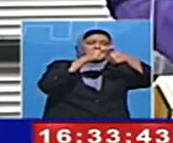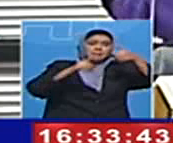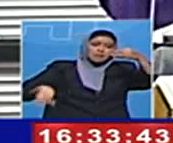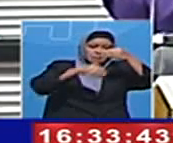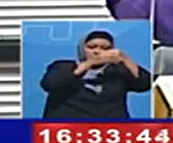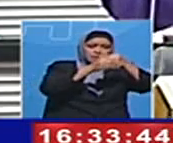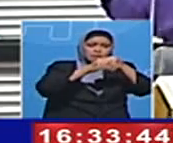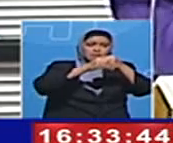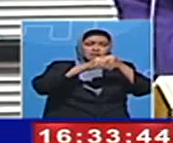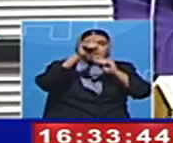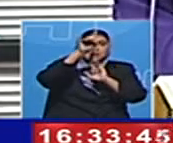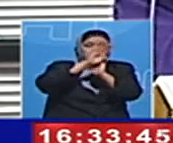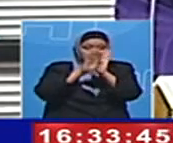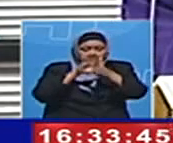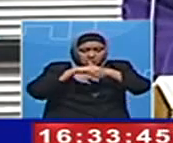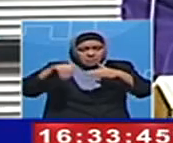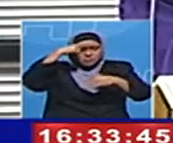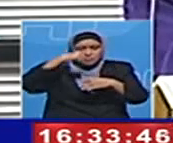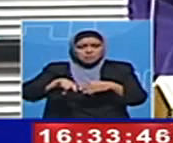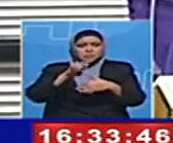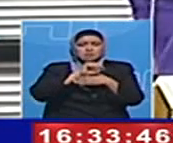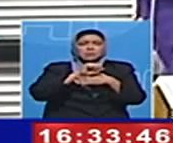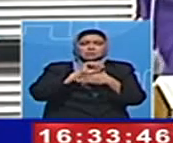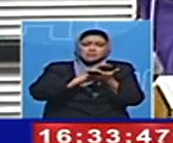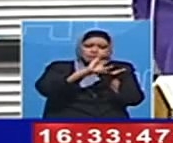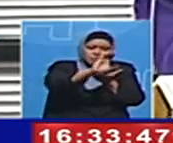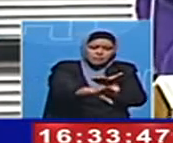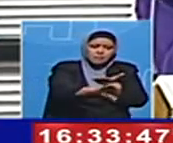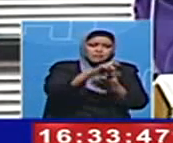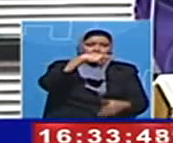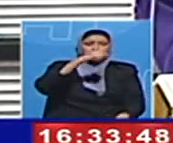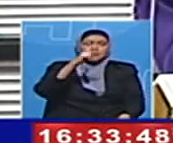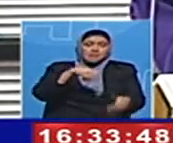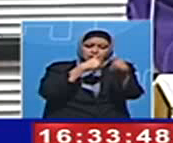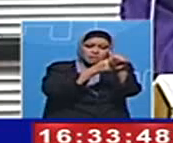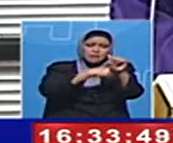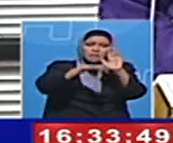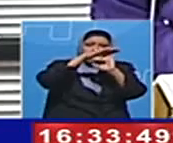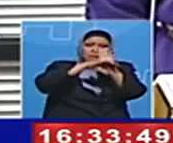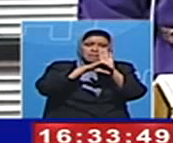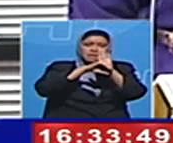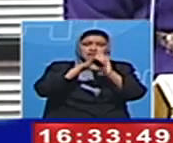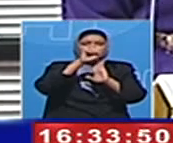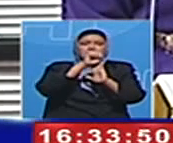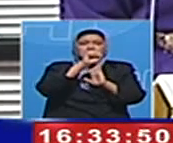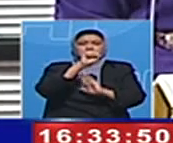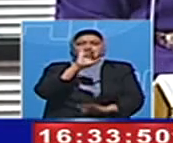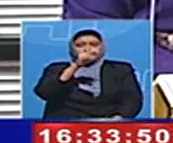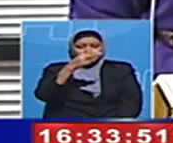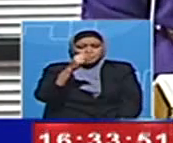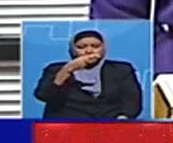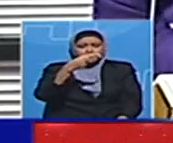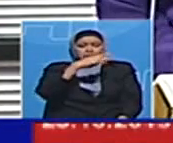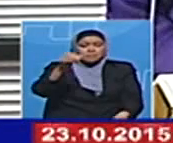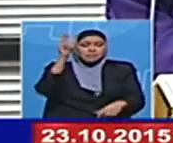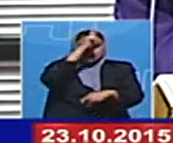bilion bagi skim dana pembiayaan PKS fatua Syariah sehingga 31 disember 2017 dengan